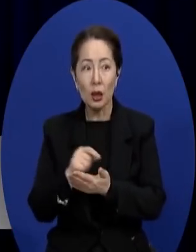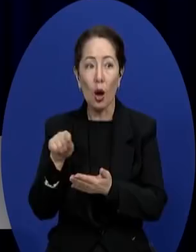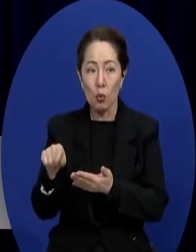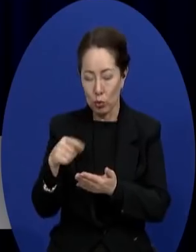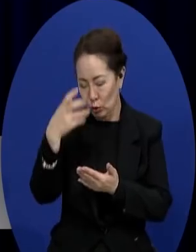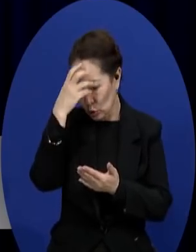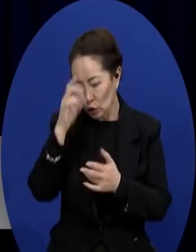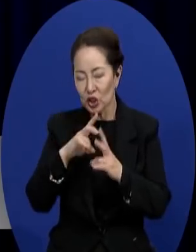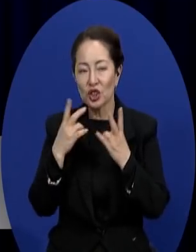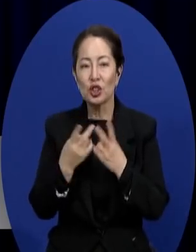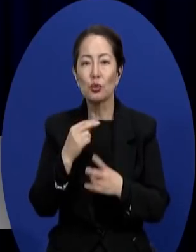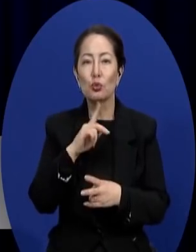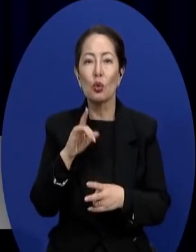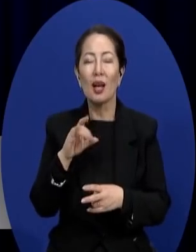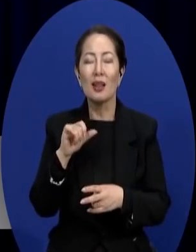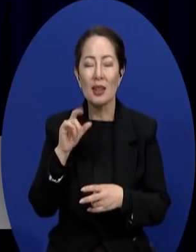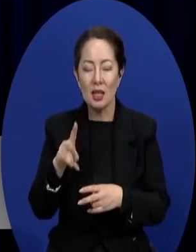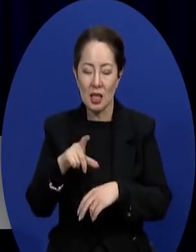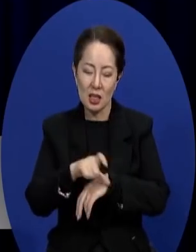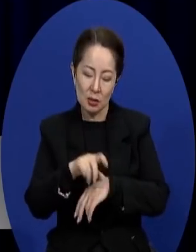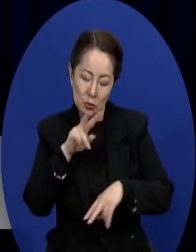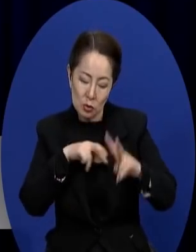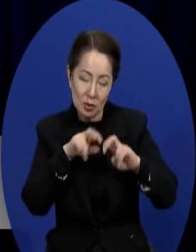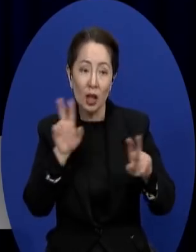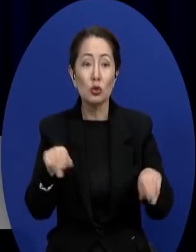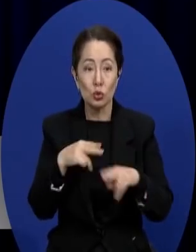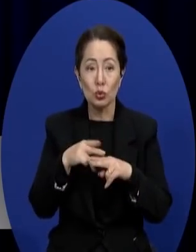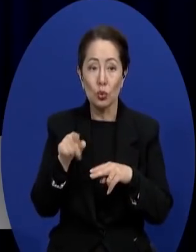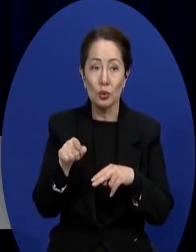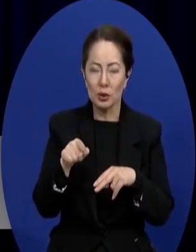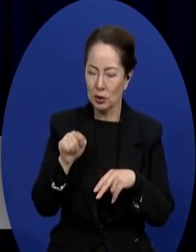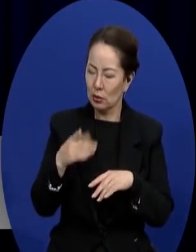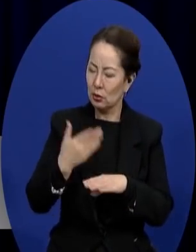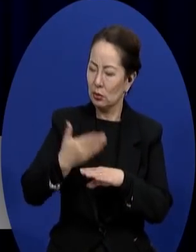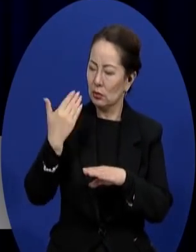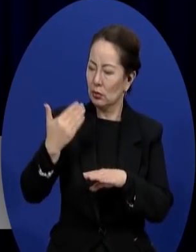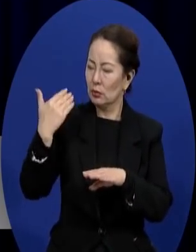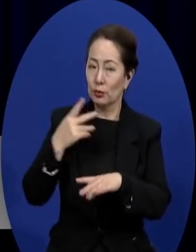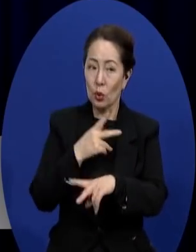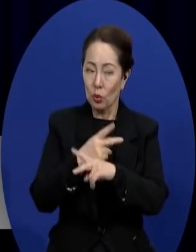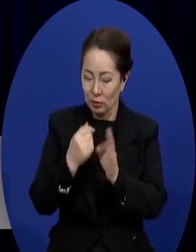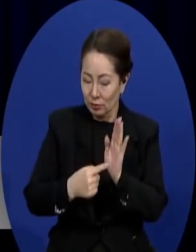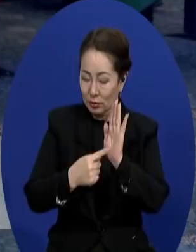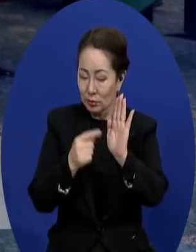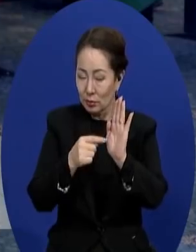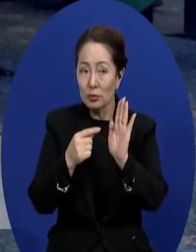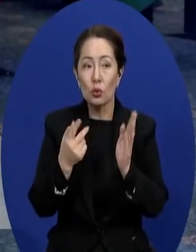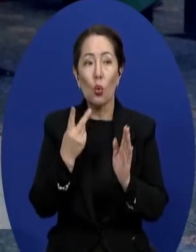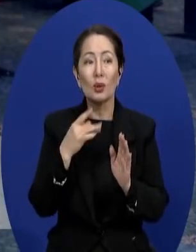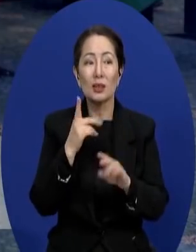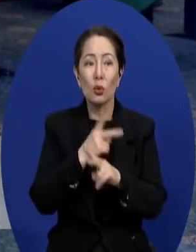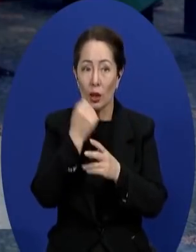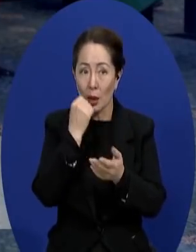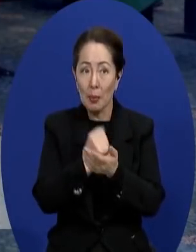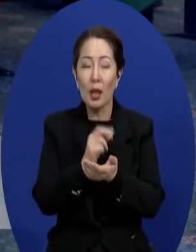нийгмийн зөвтгөлтнүүд болон эрдэмтэд судлаачдын төлөөлөл дүгнэж байна. Тухайн үеийн хууль тогтоогчид үндсэн хуулийг батлан гаргахдаа дэлхийн